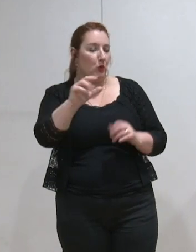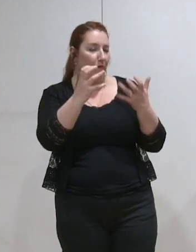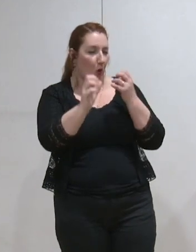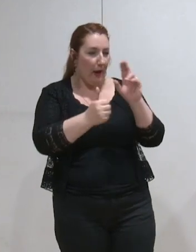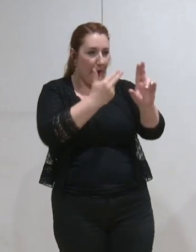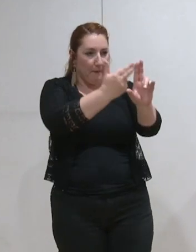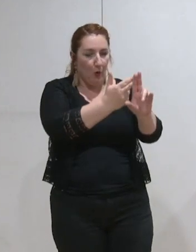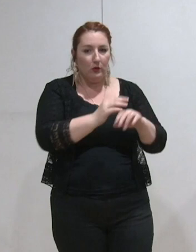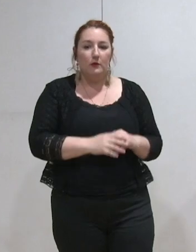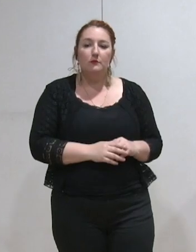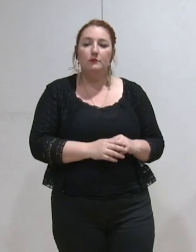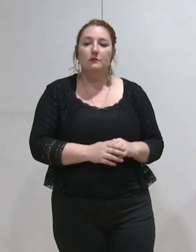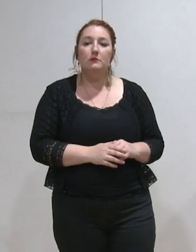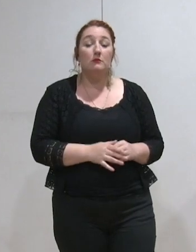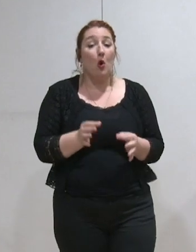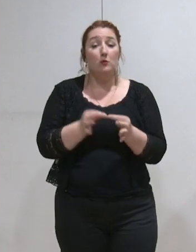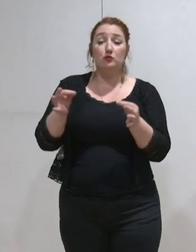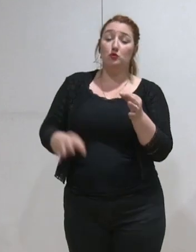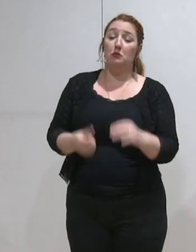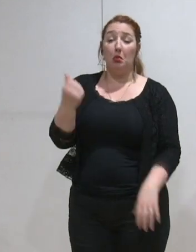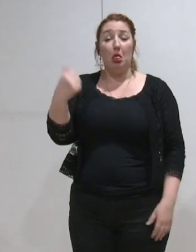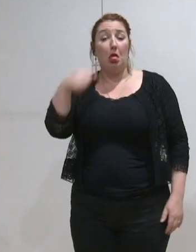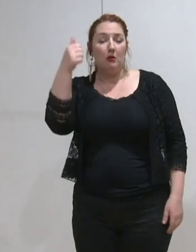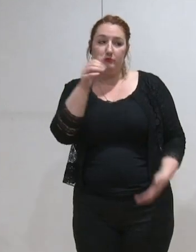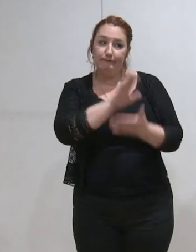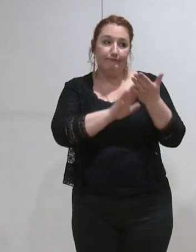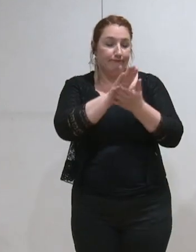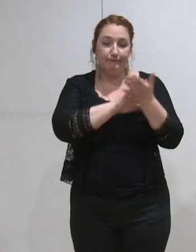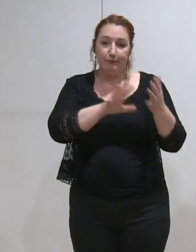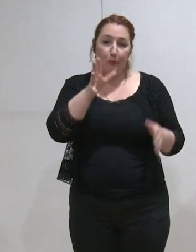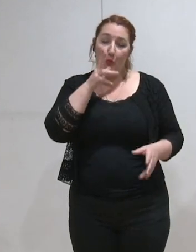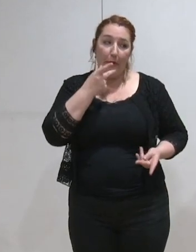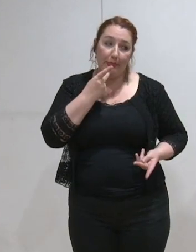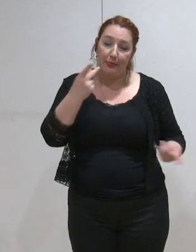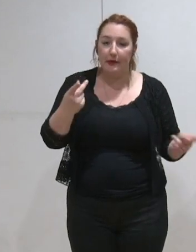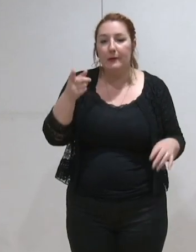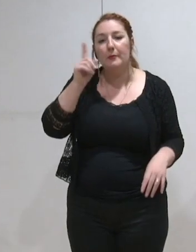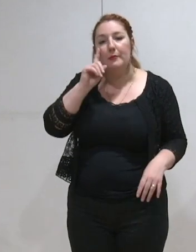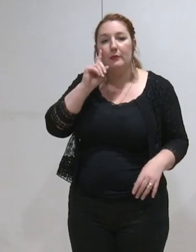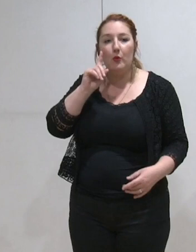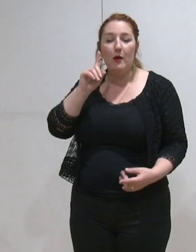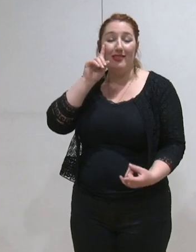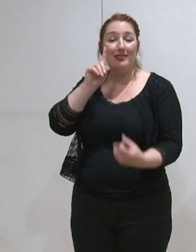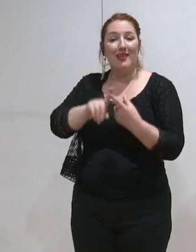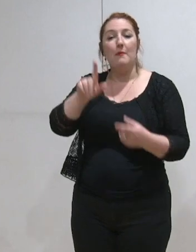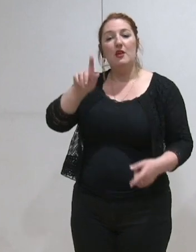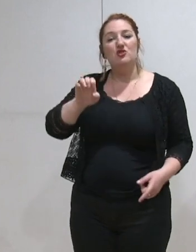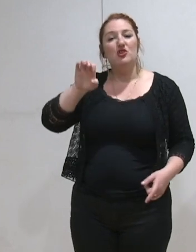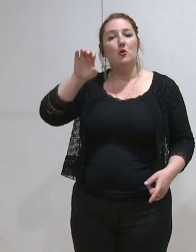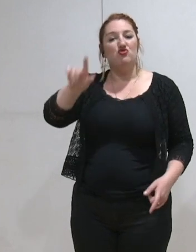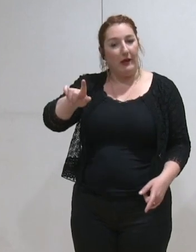qu'il n'y avait pas d'autres alternative puisque sur GG à travers